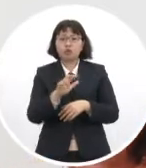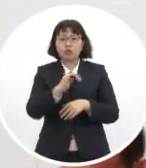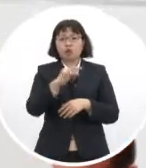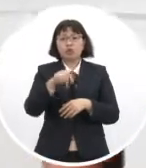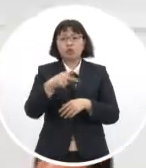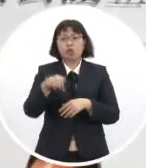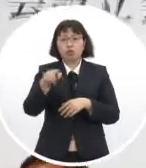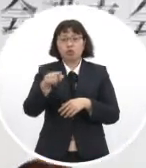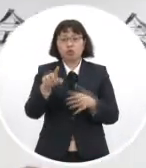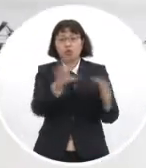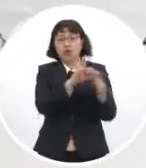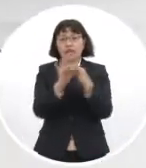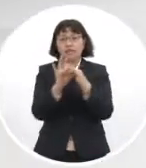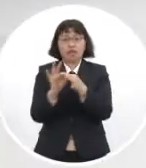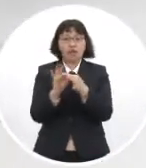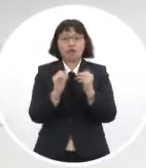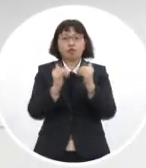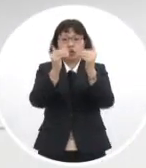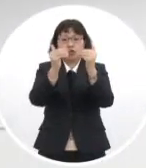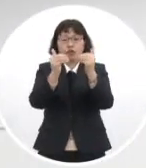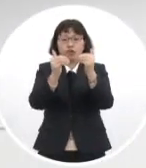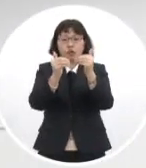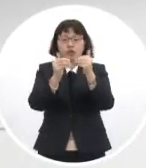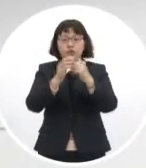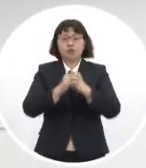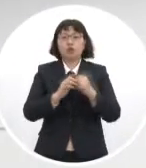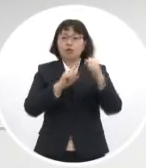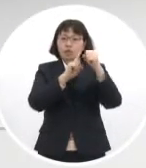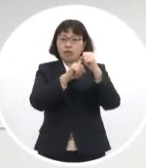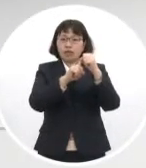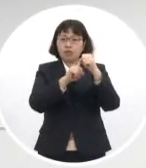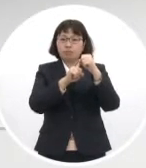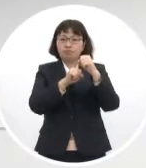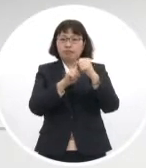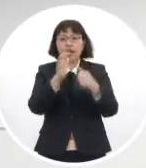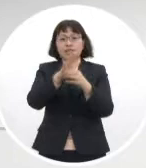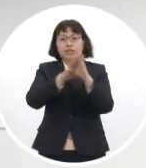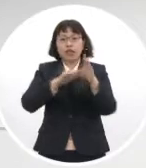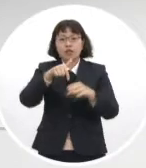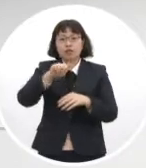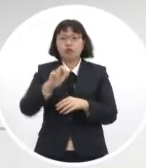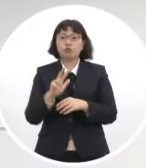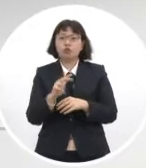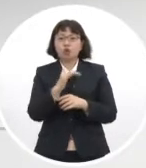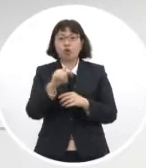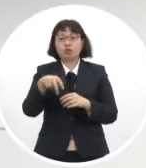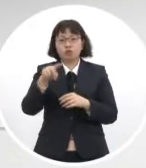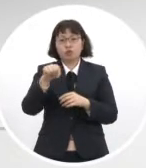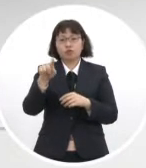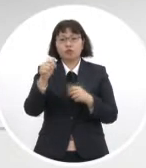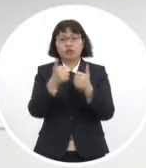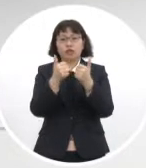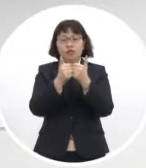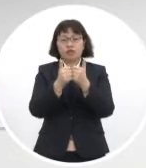連携促進を図るため、愛知県フィルムコミッション協議会を設立しました。